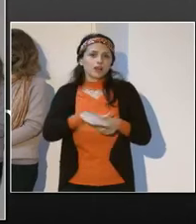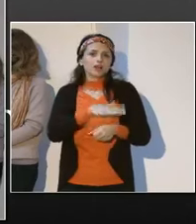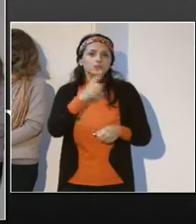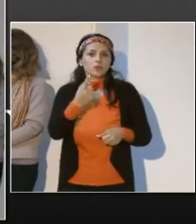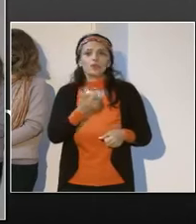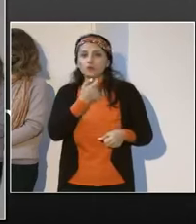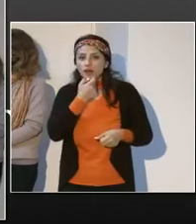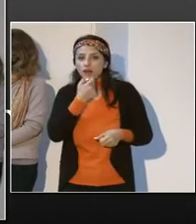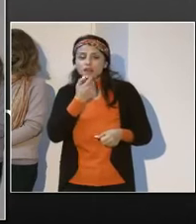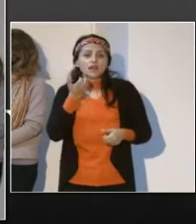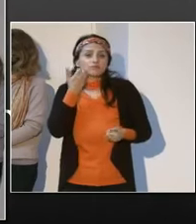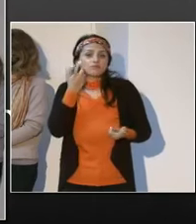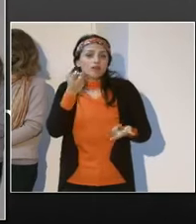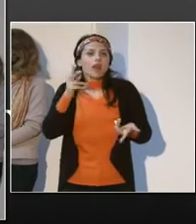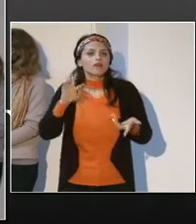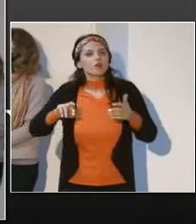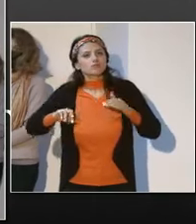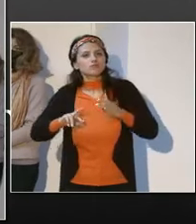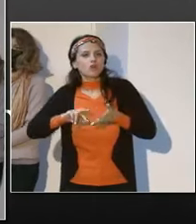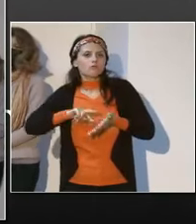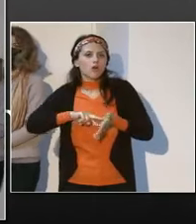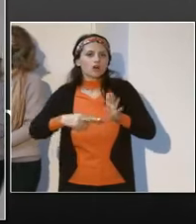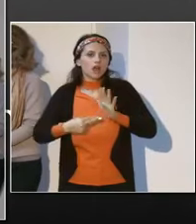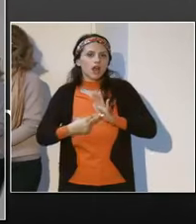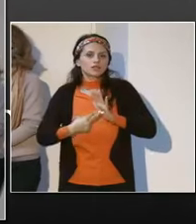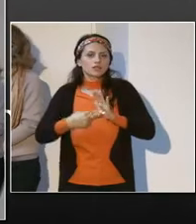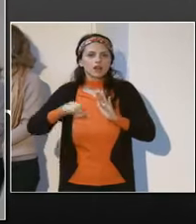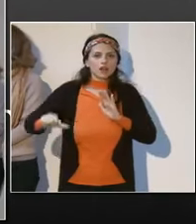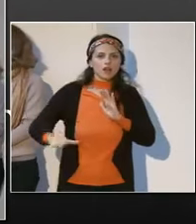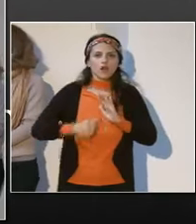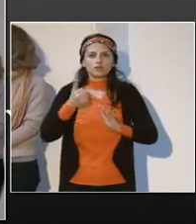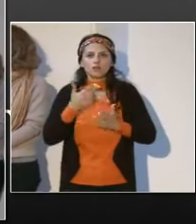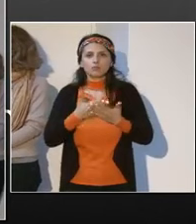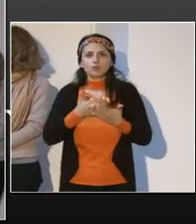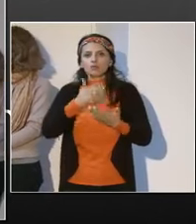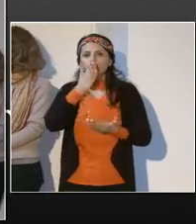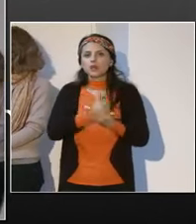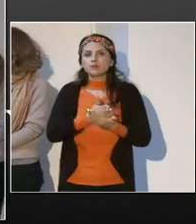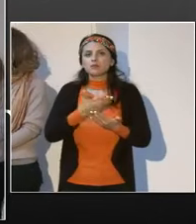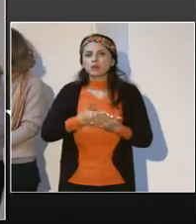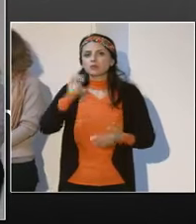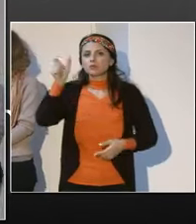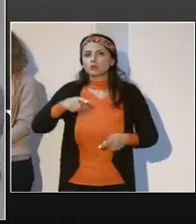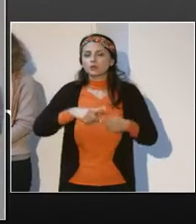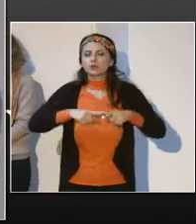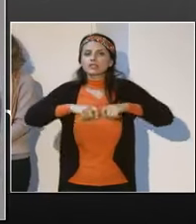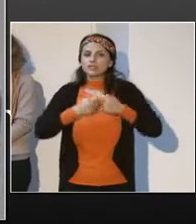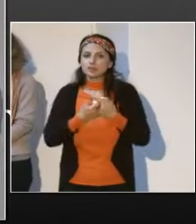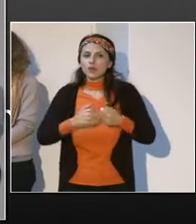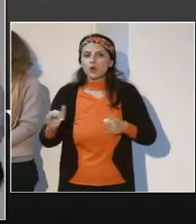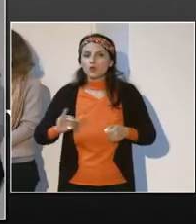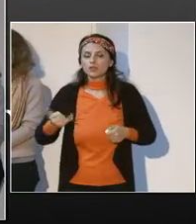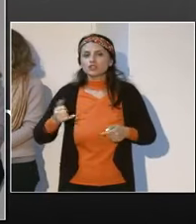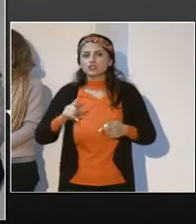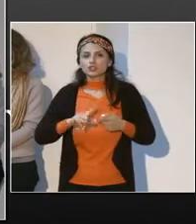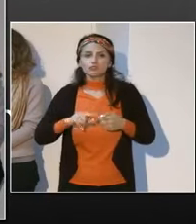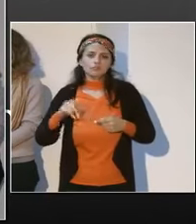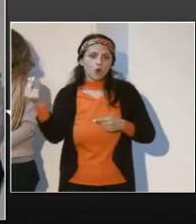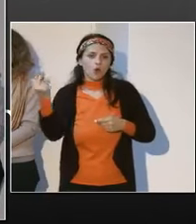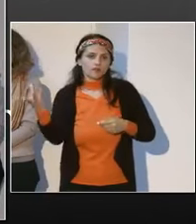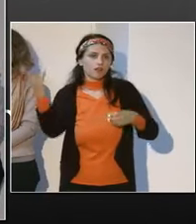de zile de la Rio organizarea Autorității Naționale pentru drepturile persoanelor cu dizabilități copii și